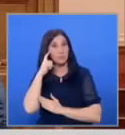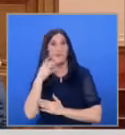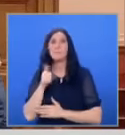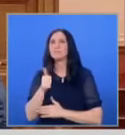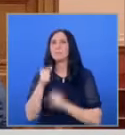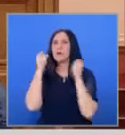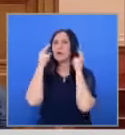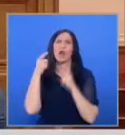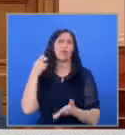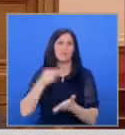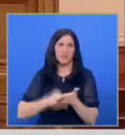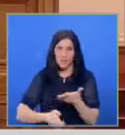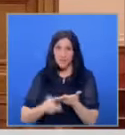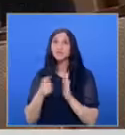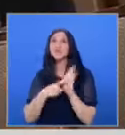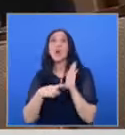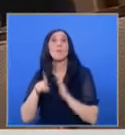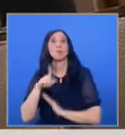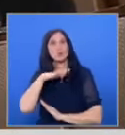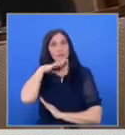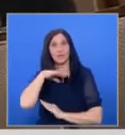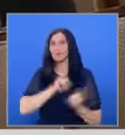БСП реагираха на твърденията, че законът може да